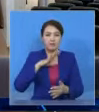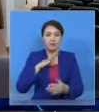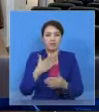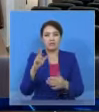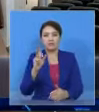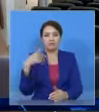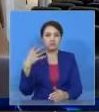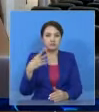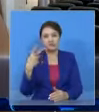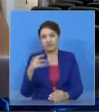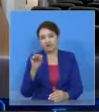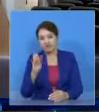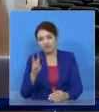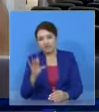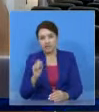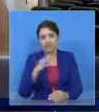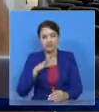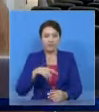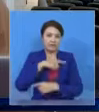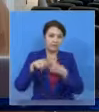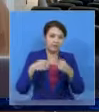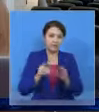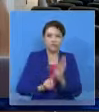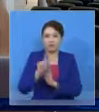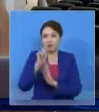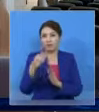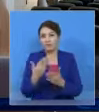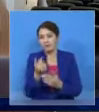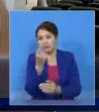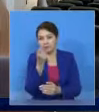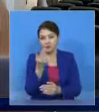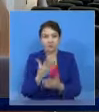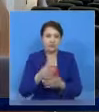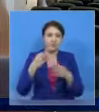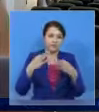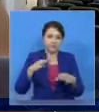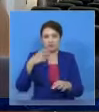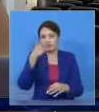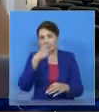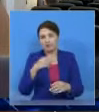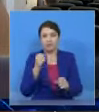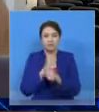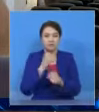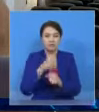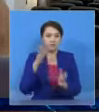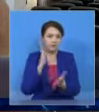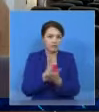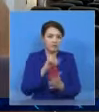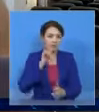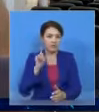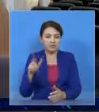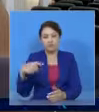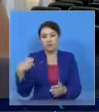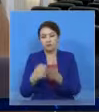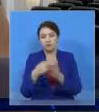342 гранта предпринимателя запускает пусть и небольшое но свое дело среди них есть и молодежь до